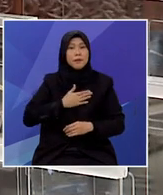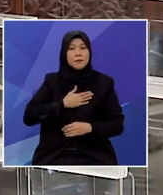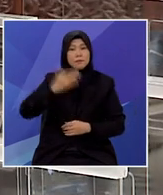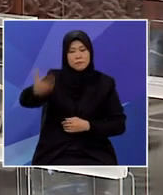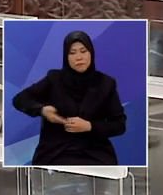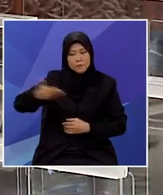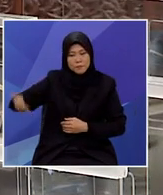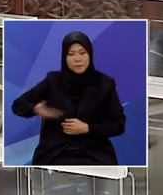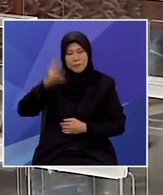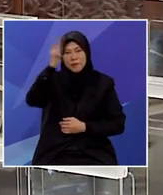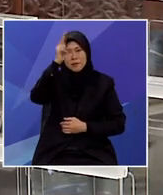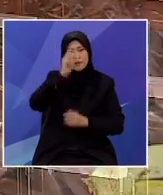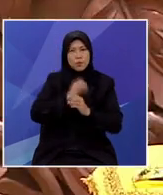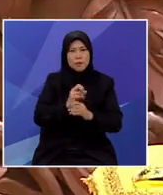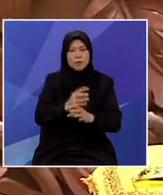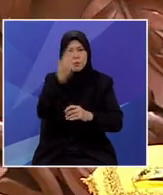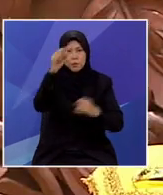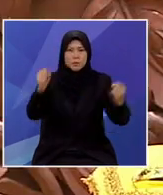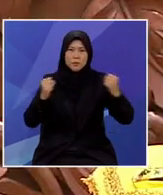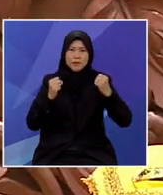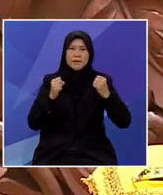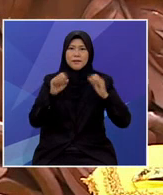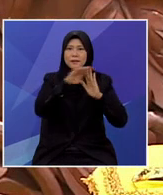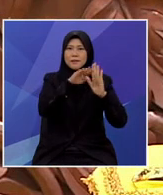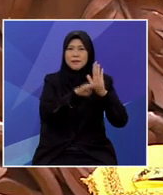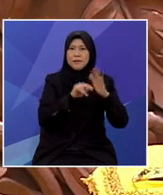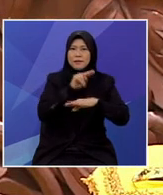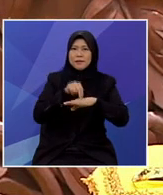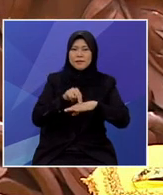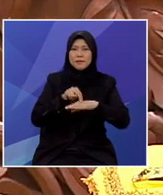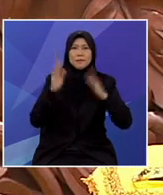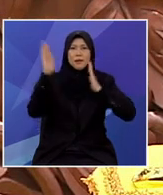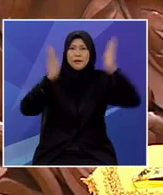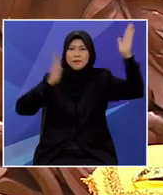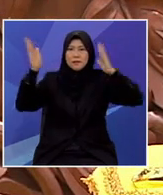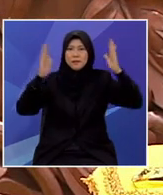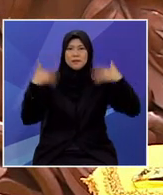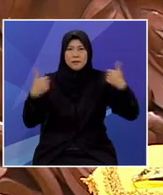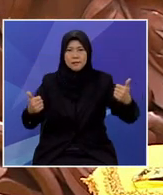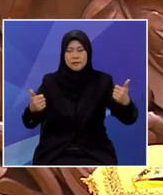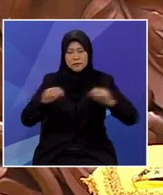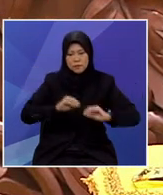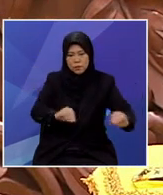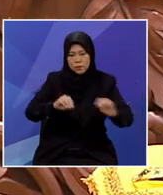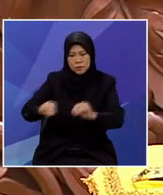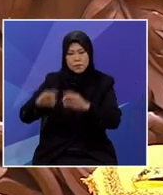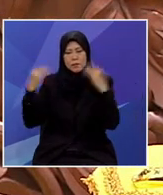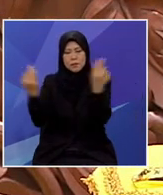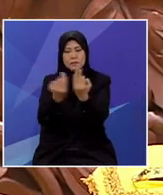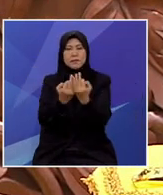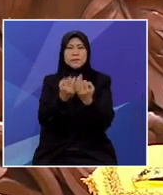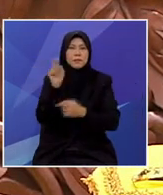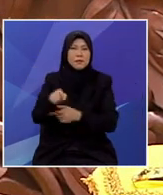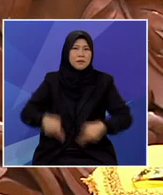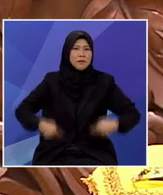muka nusaplaza dalam memperkaya se-ra janda nasional Malaysia sehat dalam mendidik keluarga Malaysia